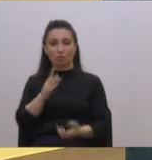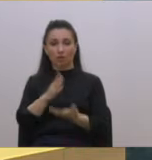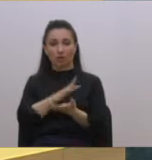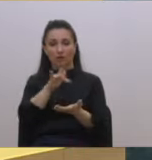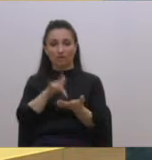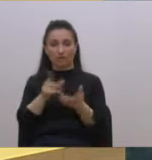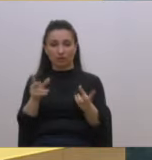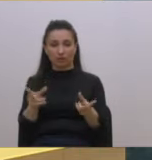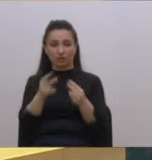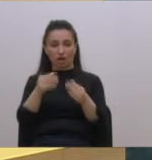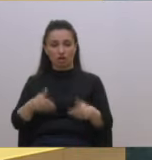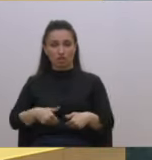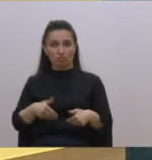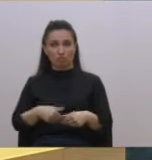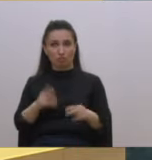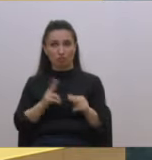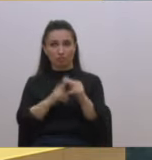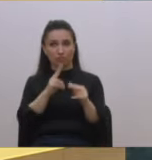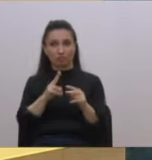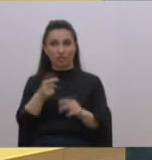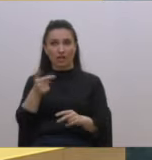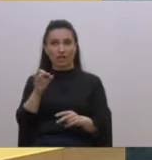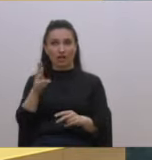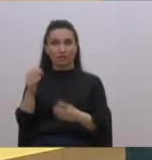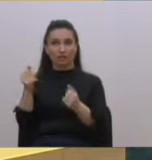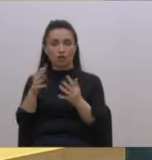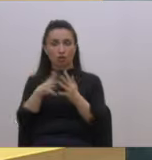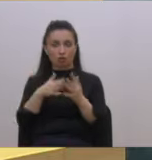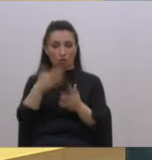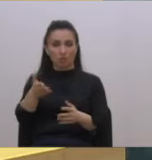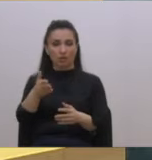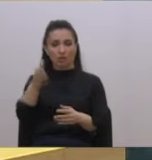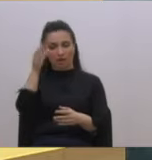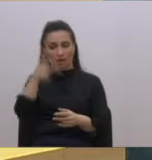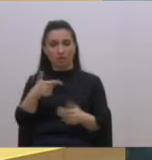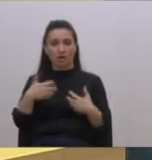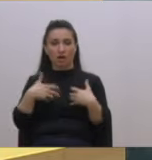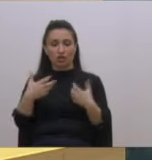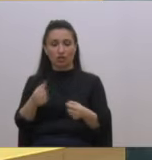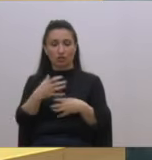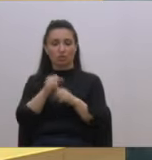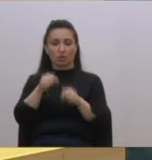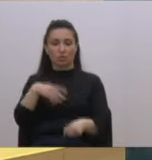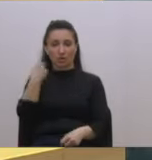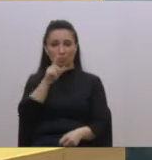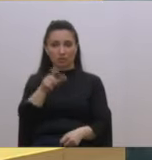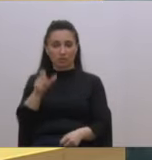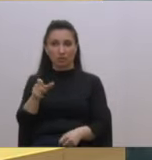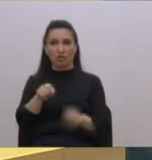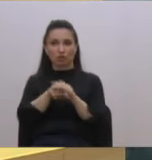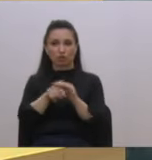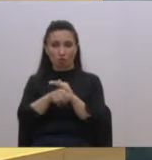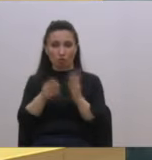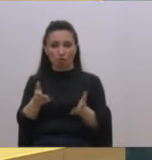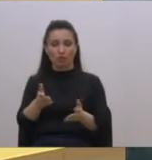ქვეყანა გადაარჩინა შიმშილისაგან. Grantem სოფლის მეურნეობაში, განათლებაში, ჯანდაცვაში, შეზღუდული შესაძლებლობის მქონე პირებს,